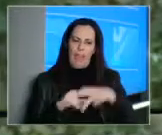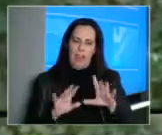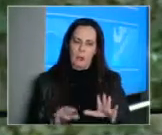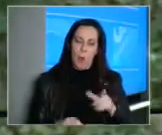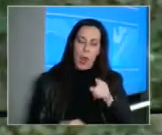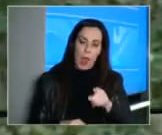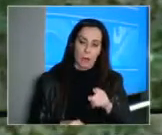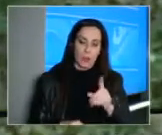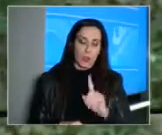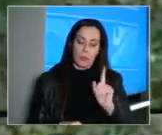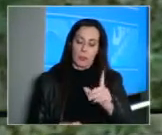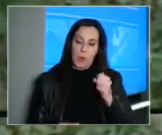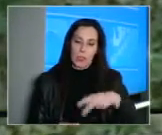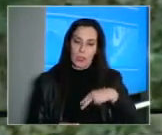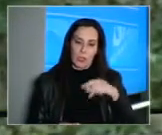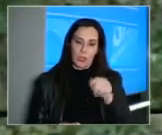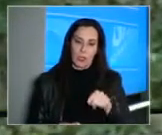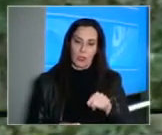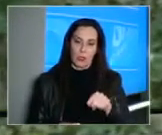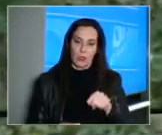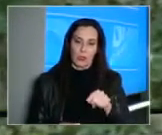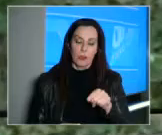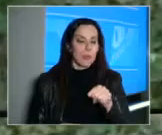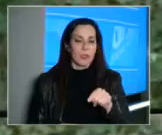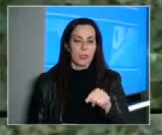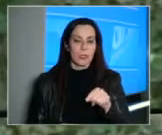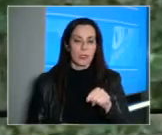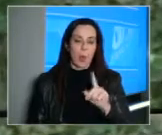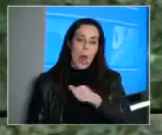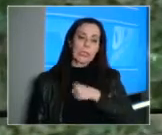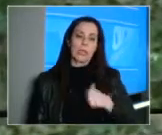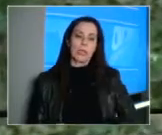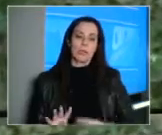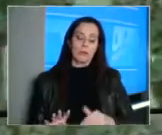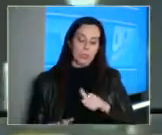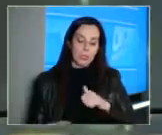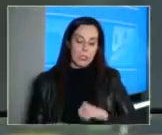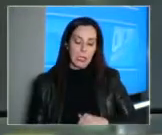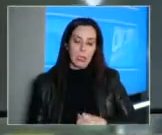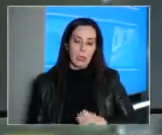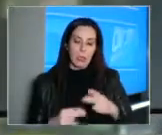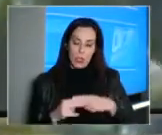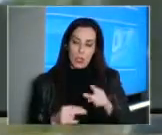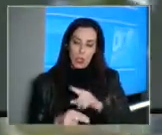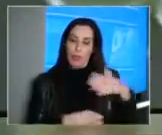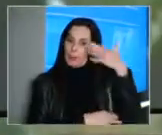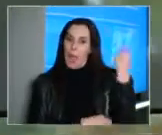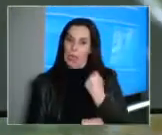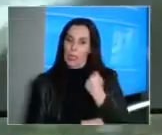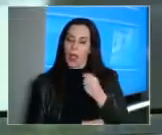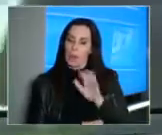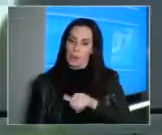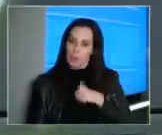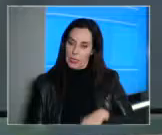להיות שהמבוגר האחראי במקרה הזה ייווצר בתמותה של סין, שהיא שכנה של שתיהן ומדינה חזקה משתיהן וגם